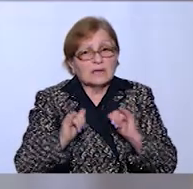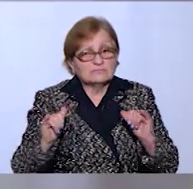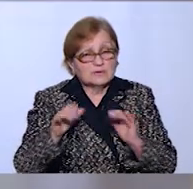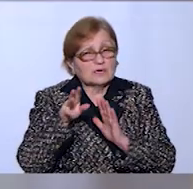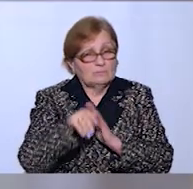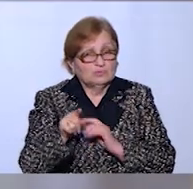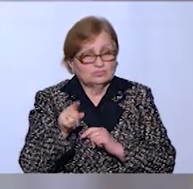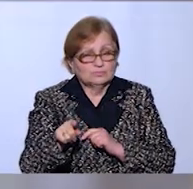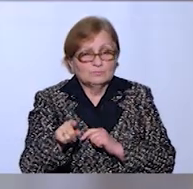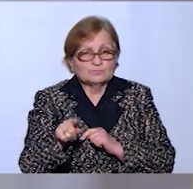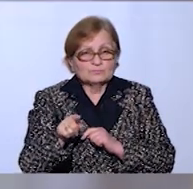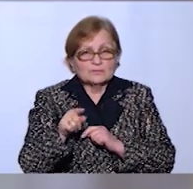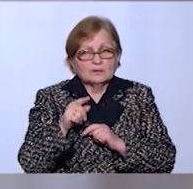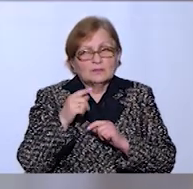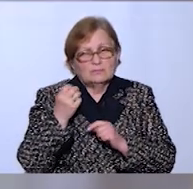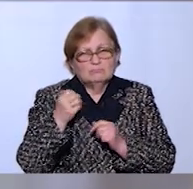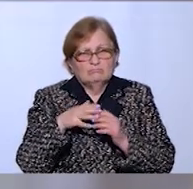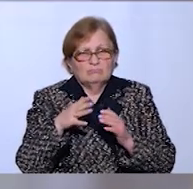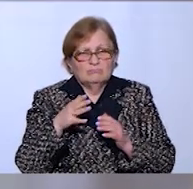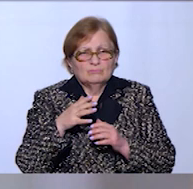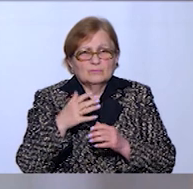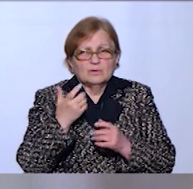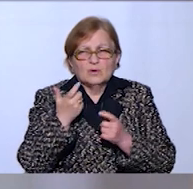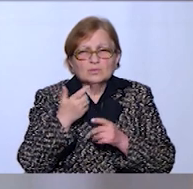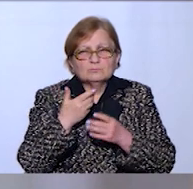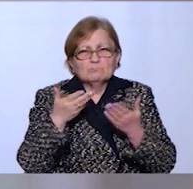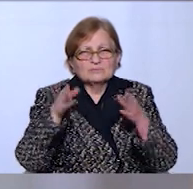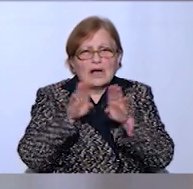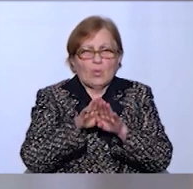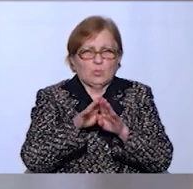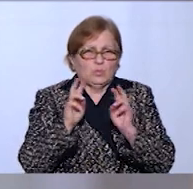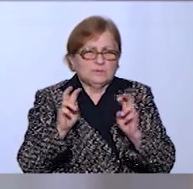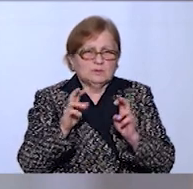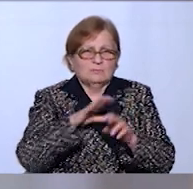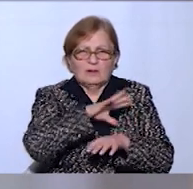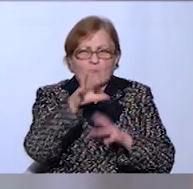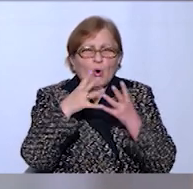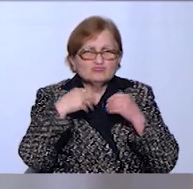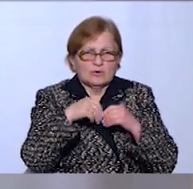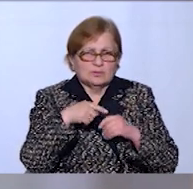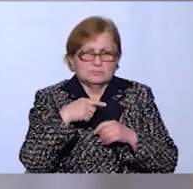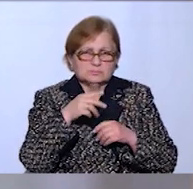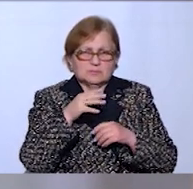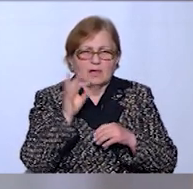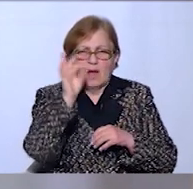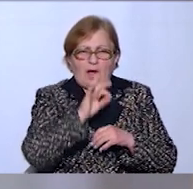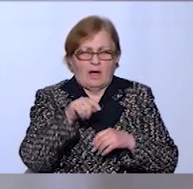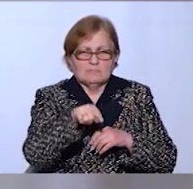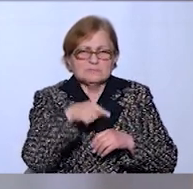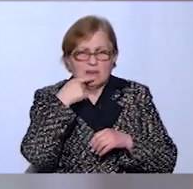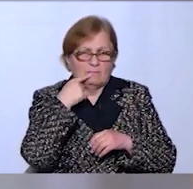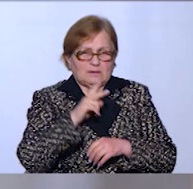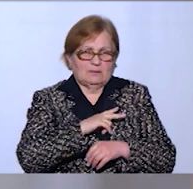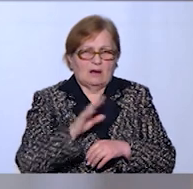ჩვენ ბავშვებს დავეხმაროთ ემოციების გამოხატვაში და აღმოჩნოთ მას ემოციური